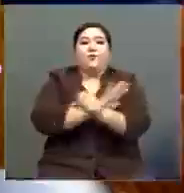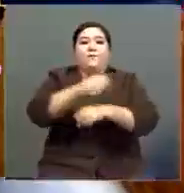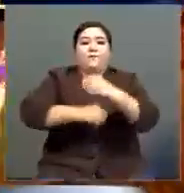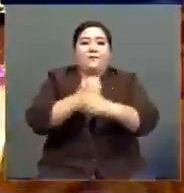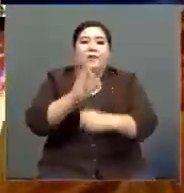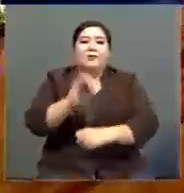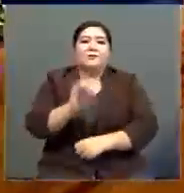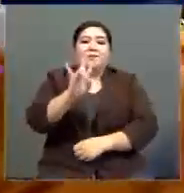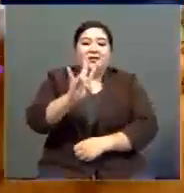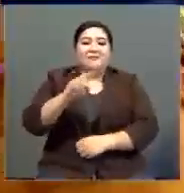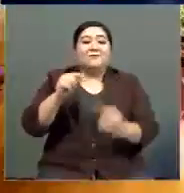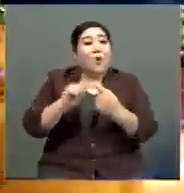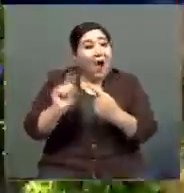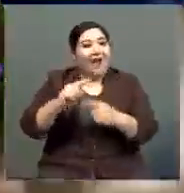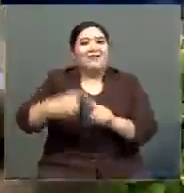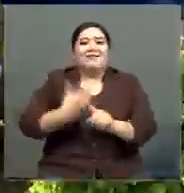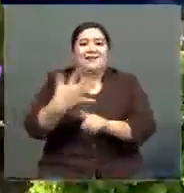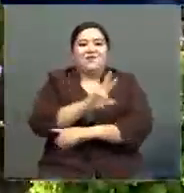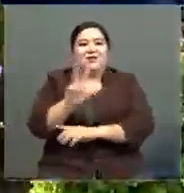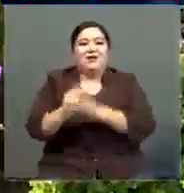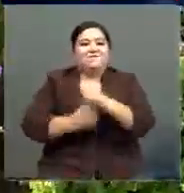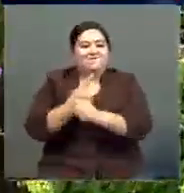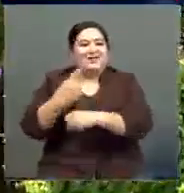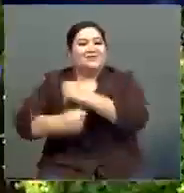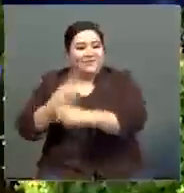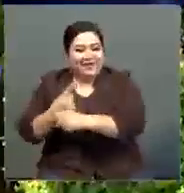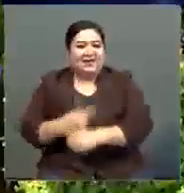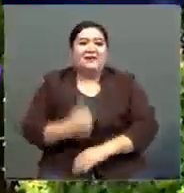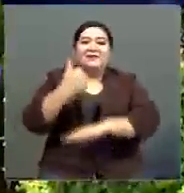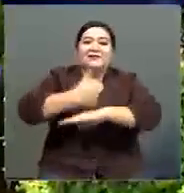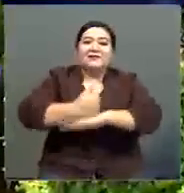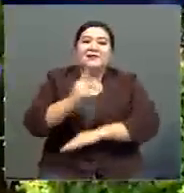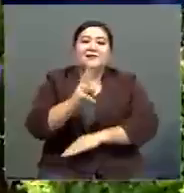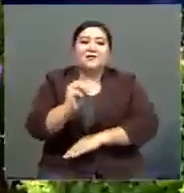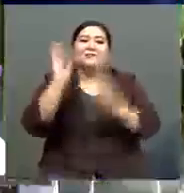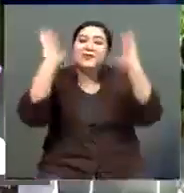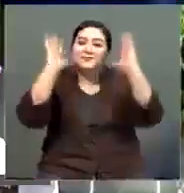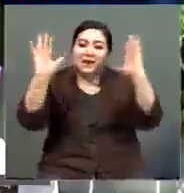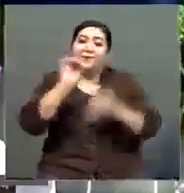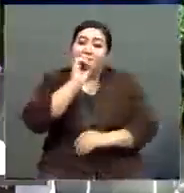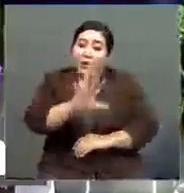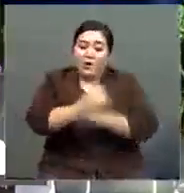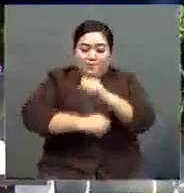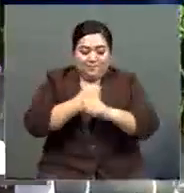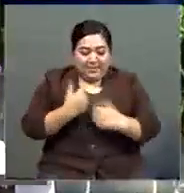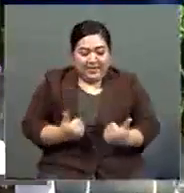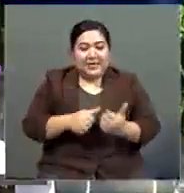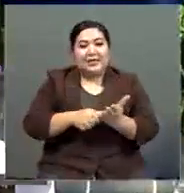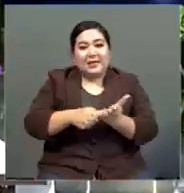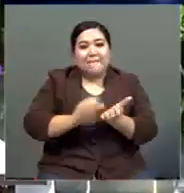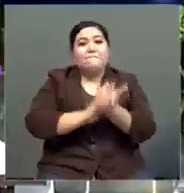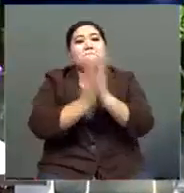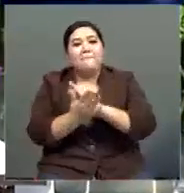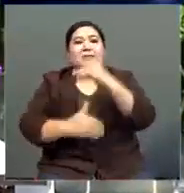87ซึ่งตรงกับวันที่3พฤษภาคมอธิบดีกรมประชาสัมพันธ์กล่าวว่าปีนี้ได้ปรับกิจกรรมให้สอดคล้องกับสถาน